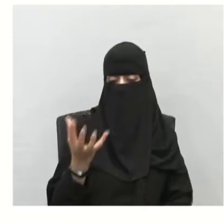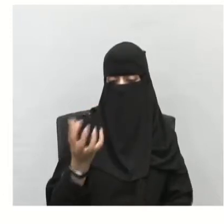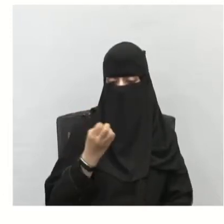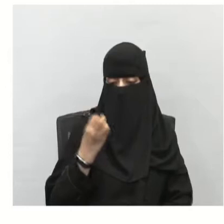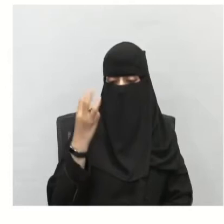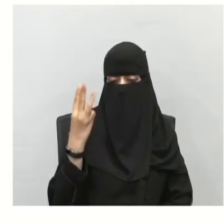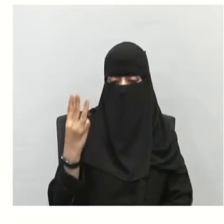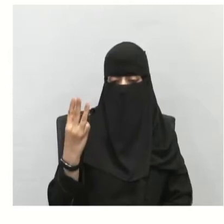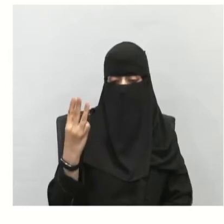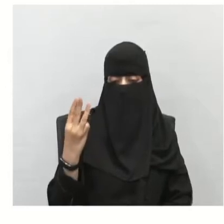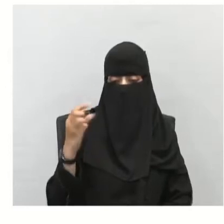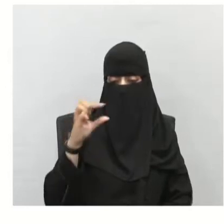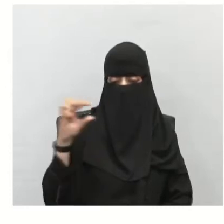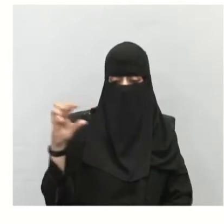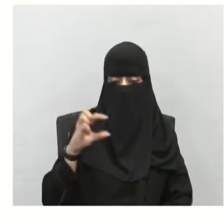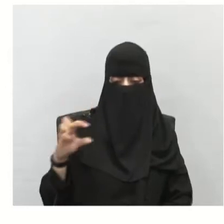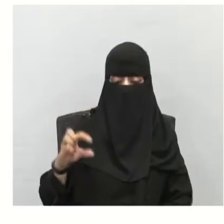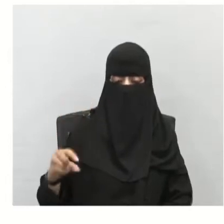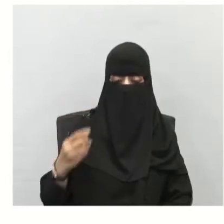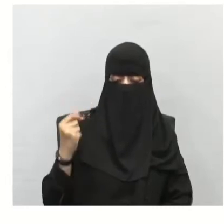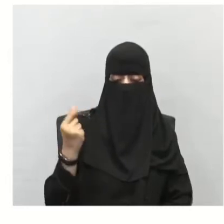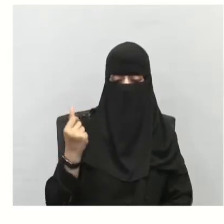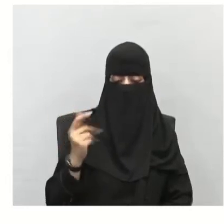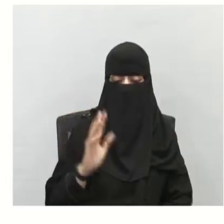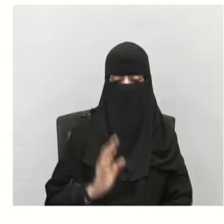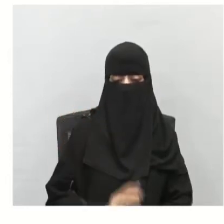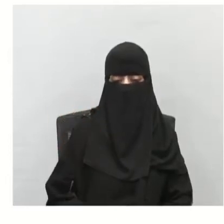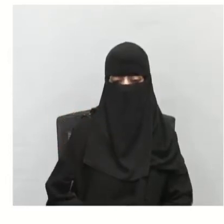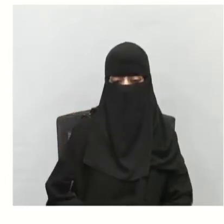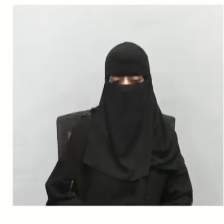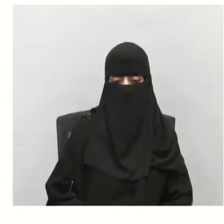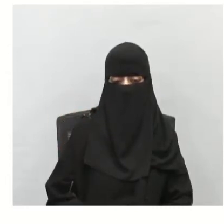ممتازين. أحتاج إلى 3 أوراق نقدية، ممتاز.